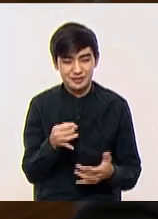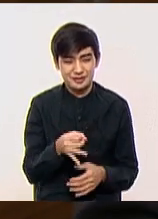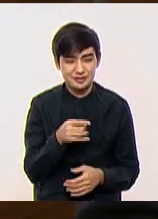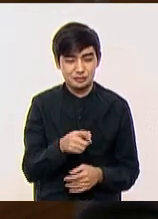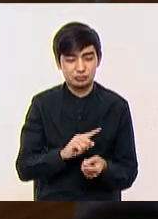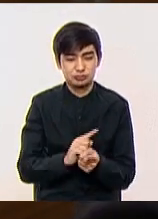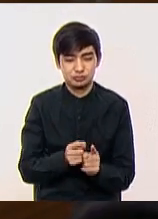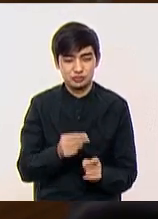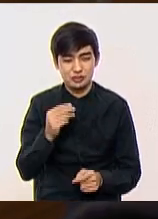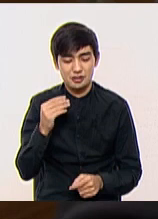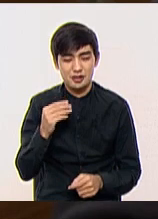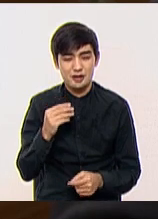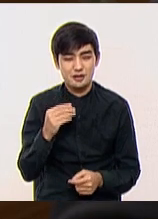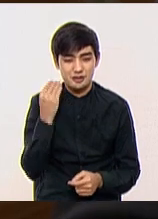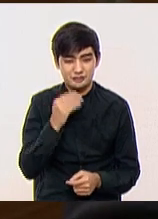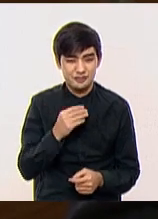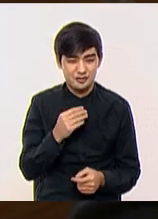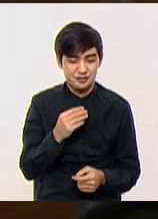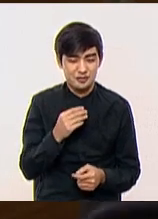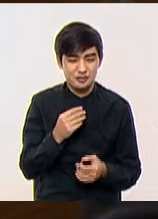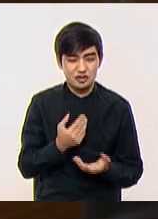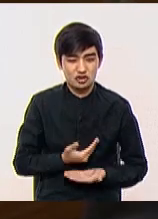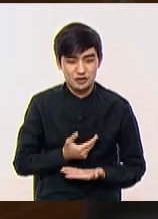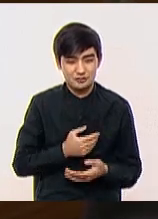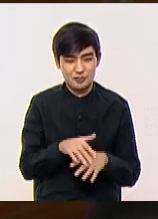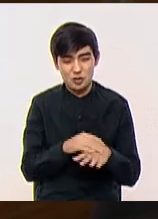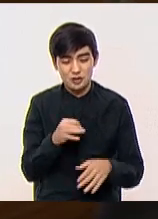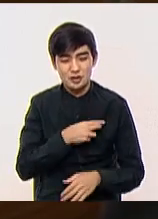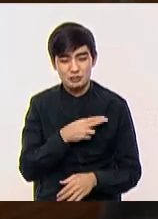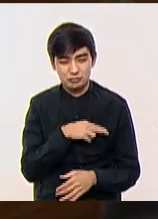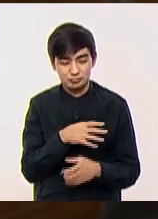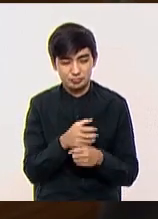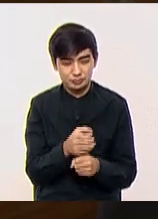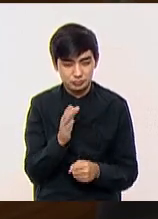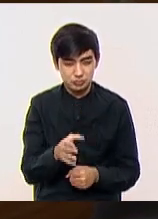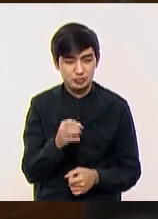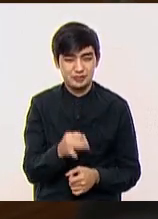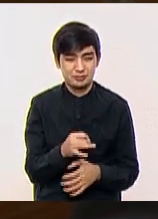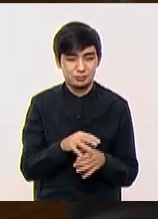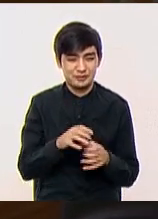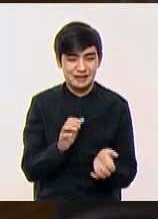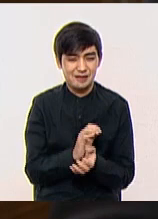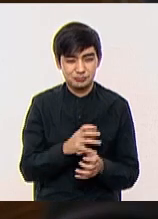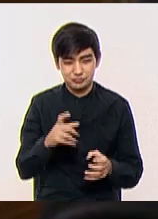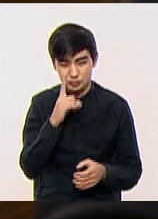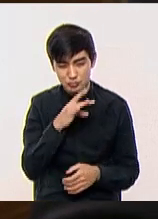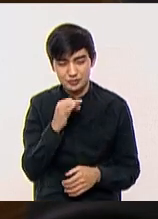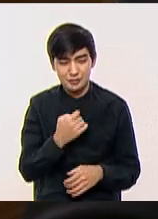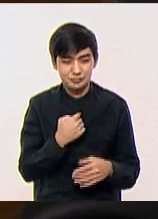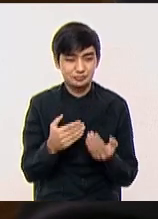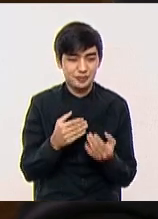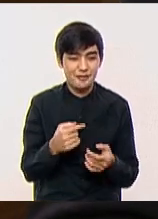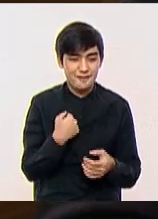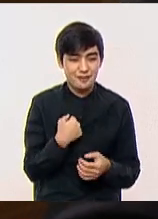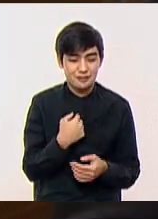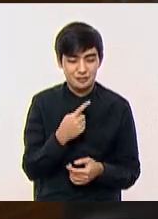приведет к улучшению качества жизни населения, его здоровья, снижается смертность населения. Но мы об этом, у нас это не принято говорить, а на самом